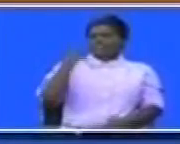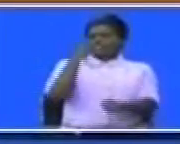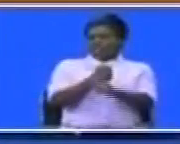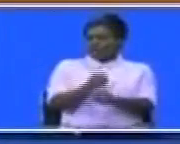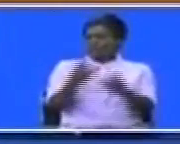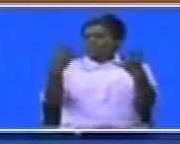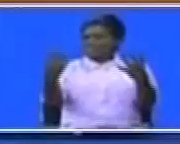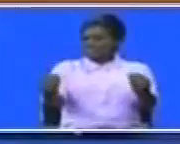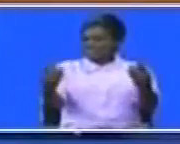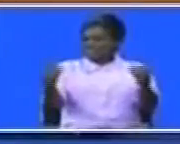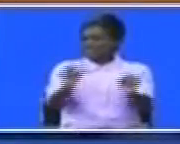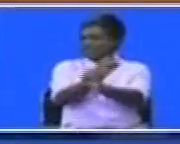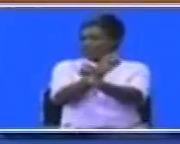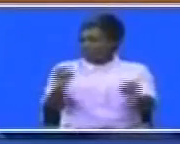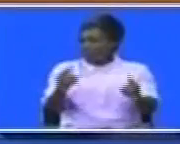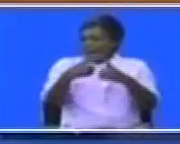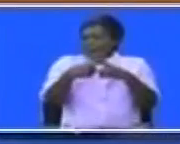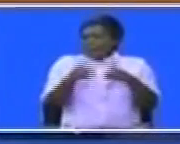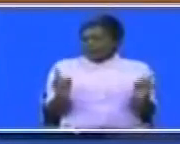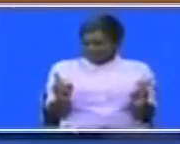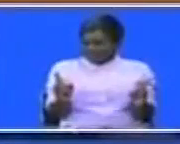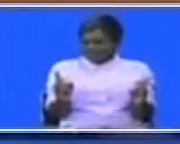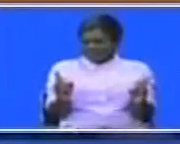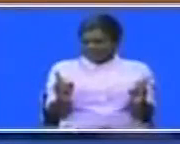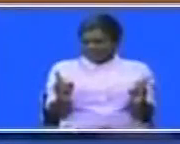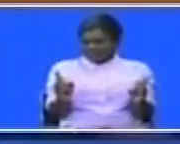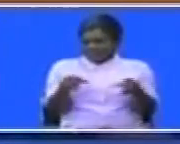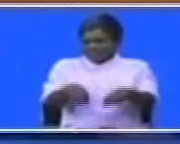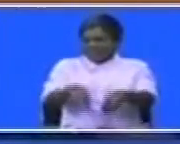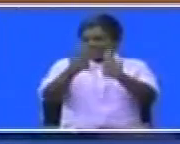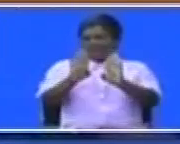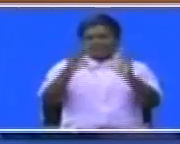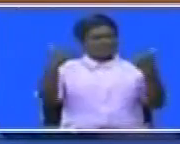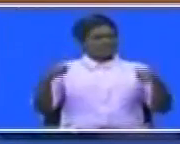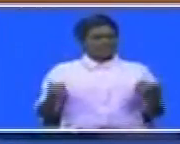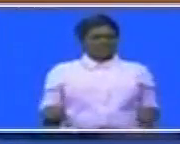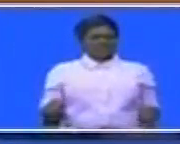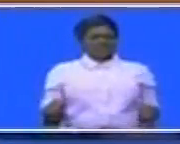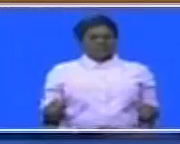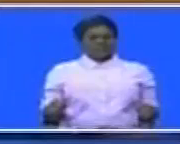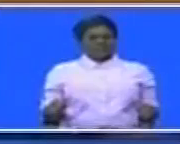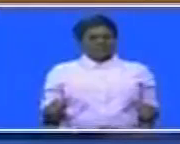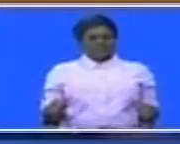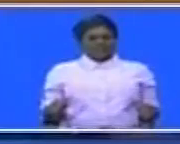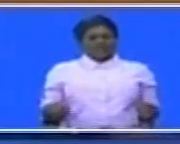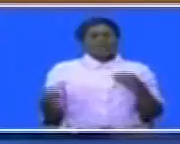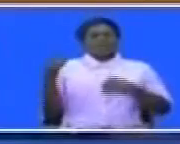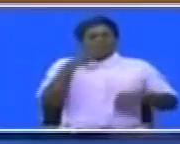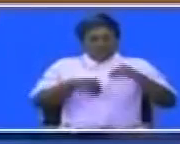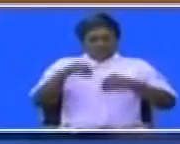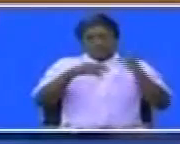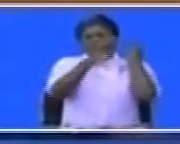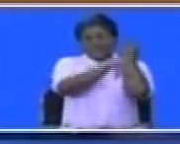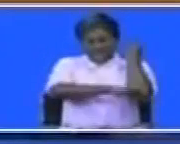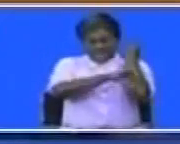not a smooth one, but we do not go to give up, because as a number of people have said, corruption in our country